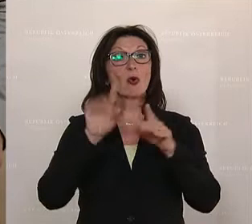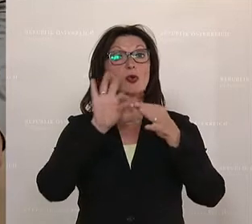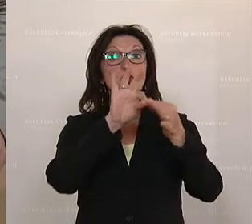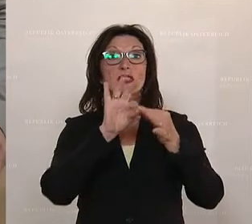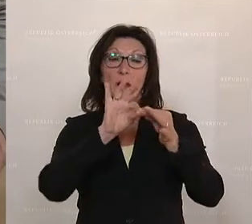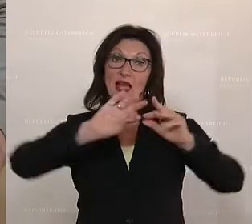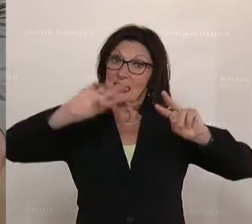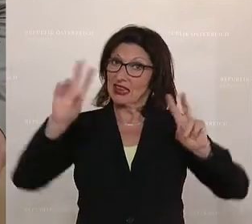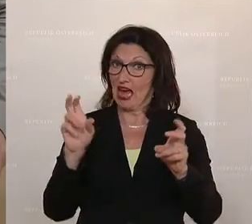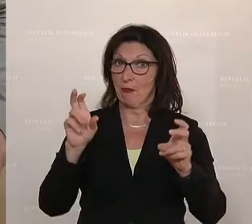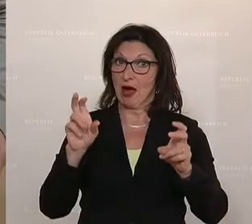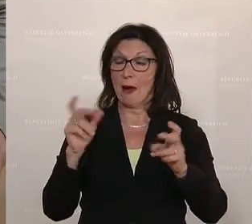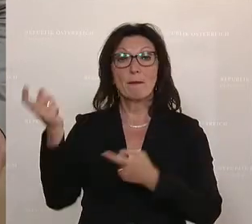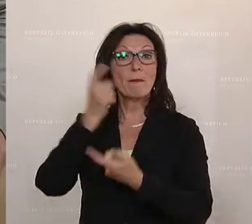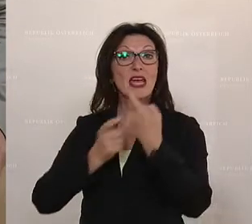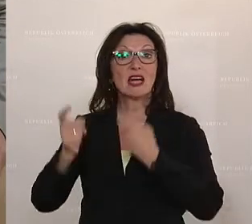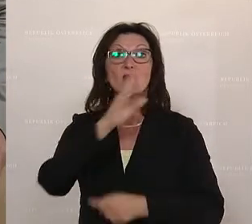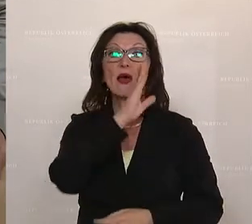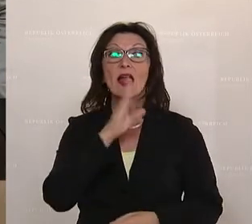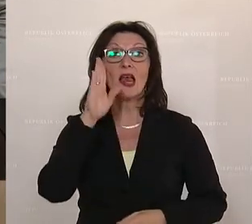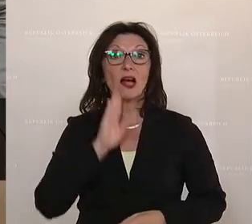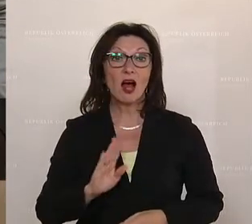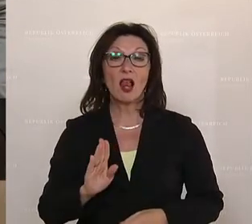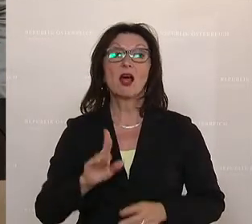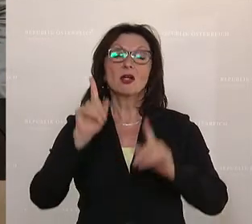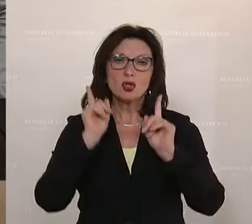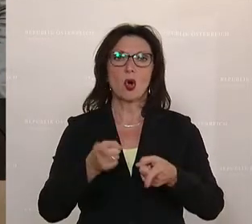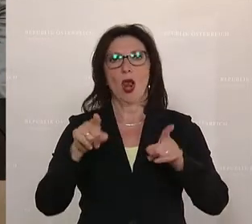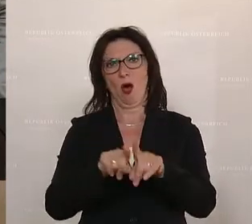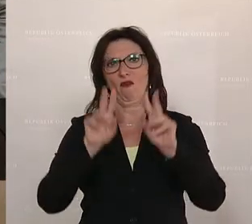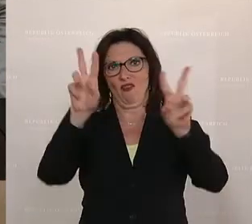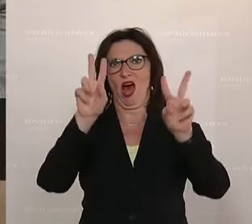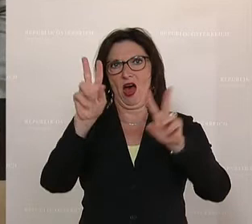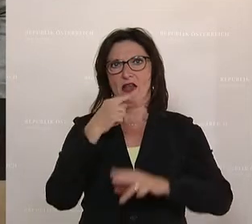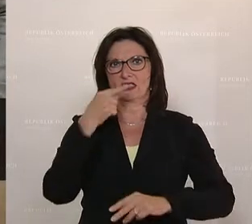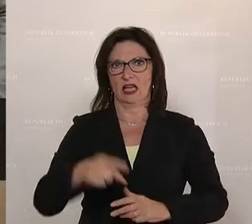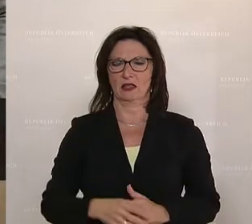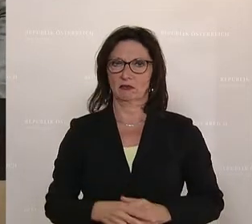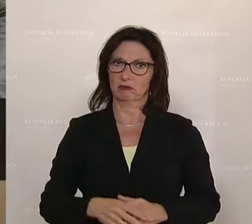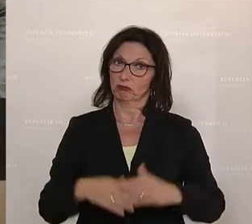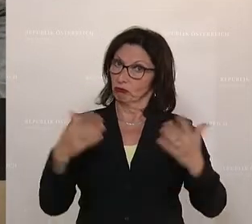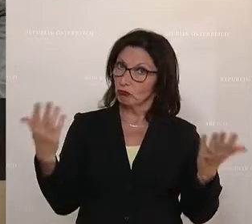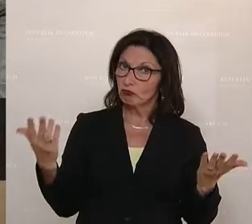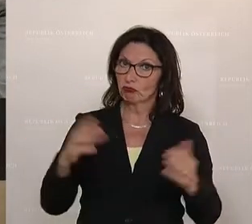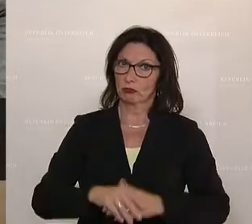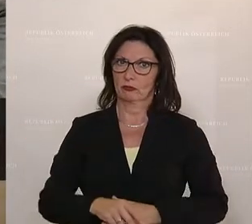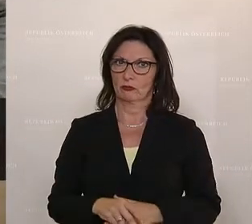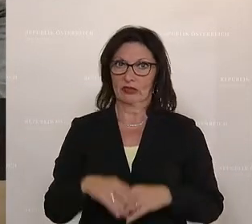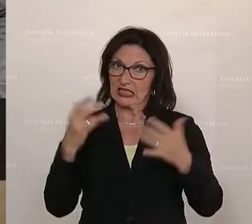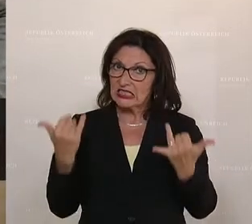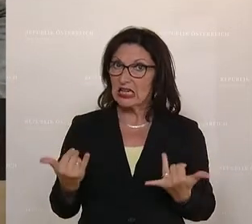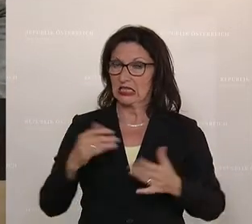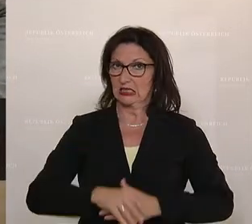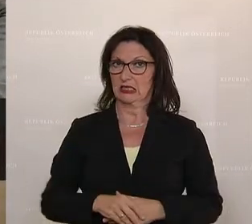der illegalen Migration sollten wir die Wahrheit sagen. Also sagen wir, dass derzeit an der